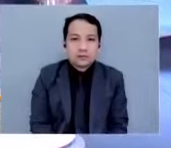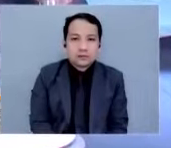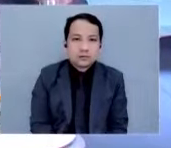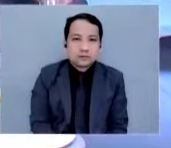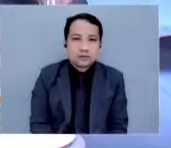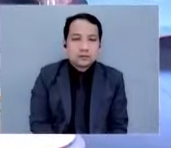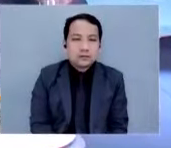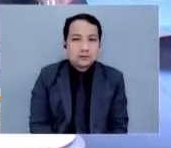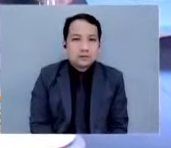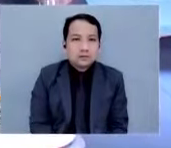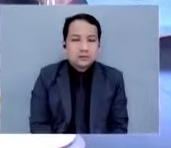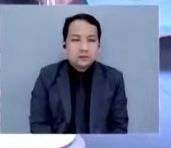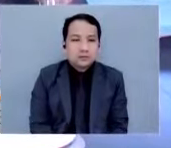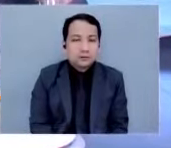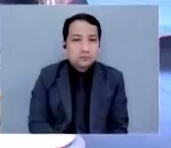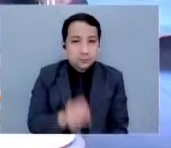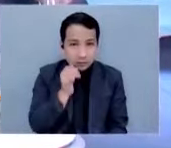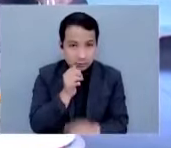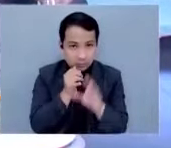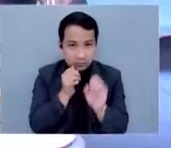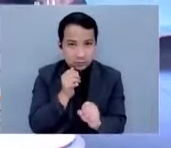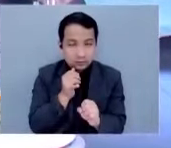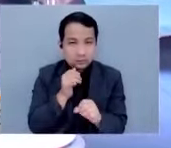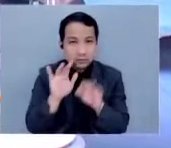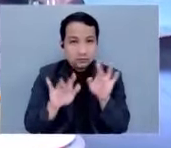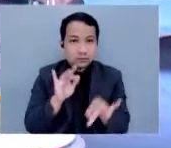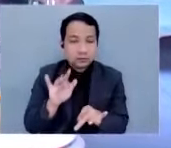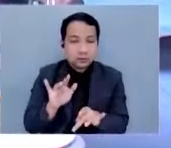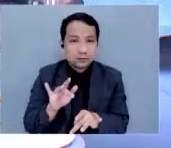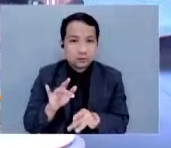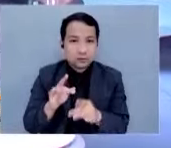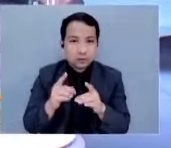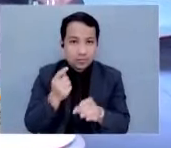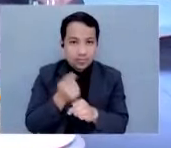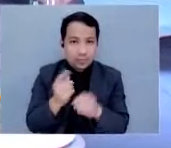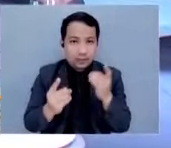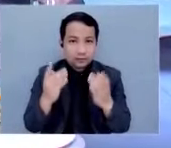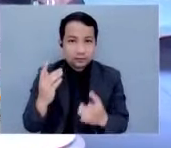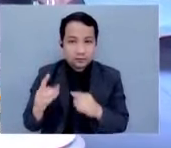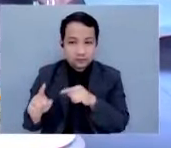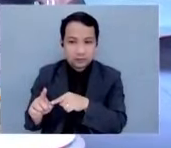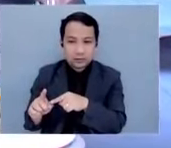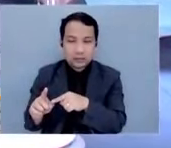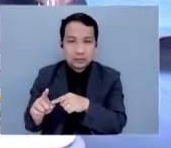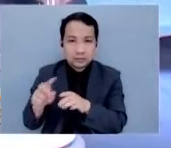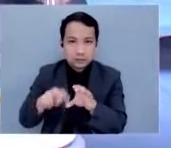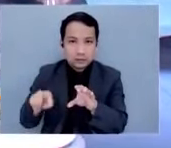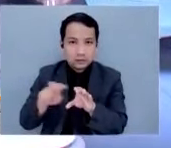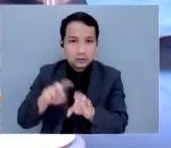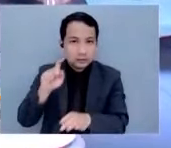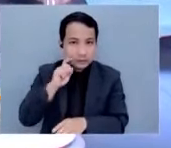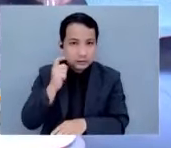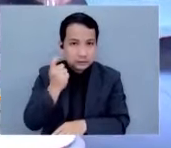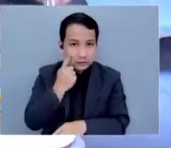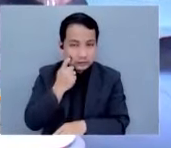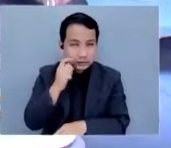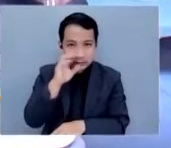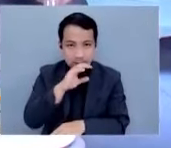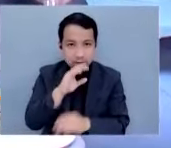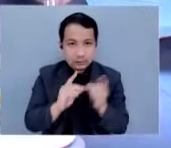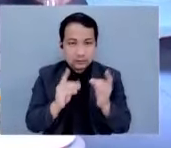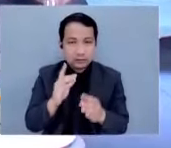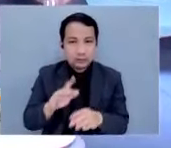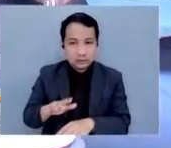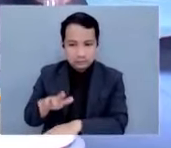Sa pulse video, ang pangaharas ng isang taxi driver sa pasero niyang transgender sa Cebu City. Ang driver ng hipo at